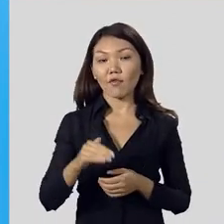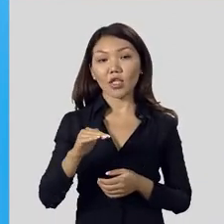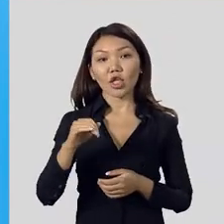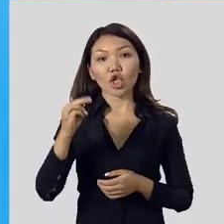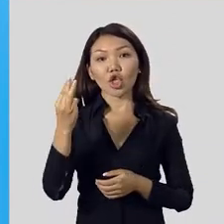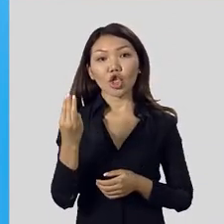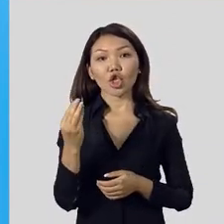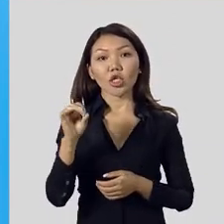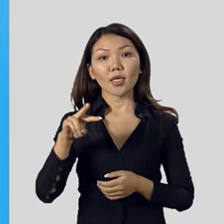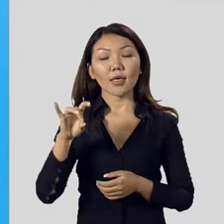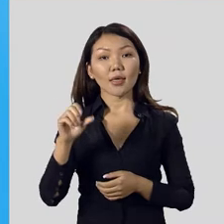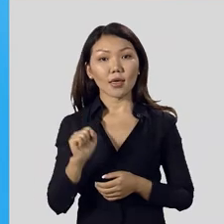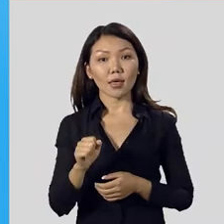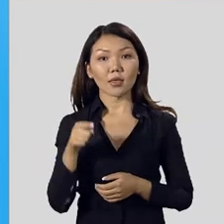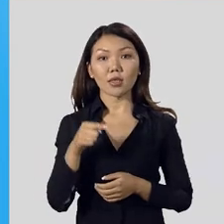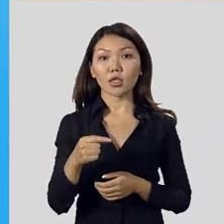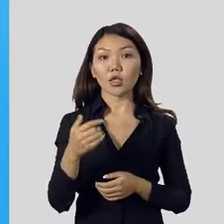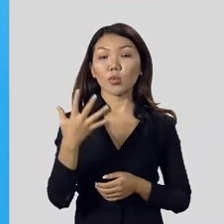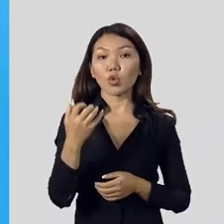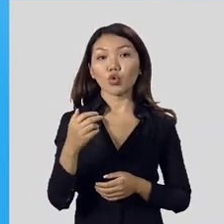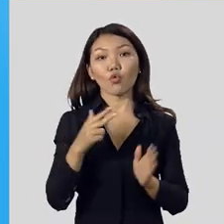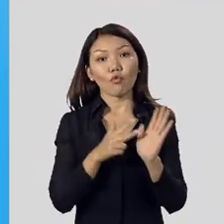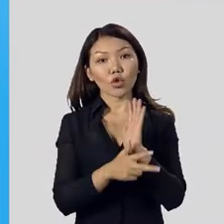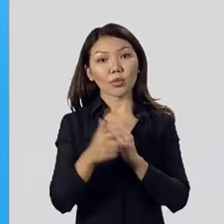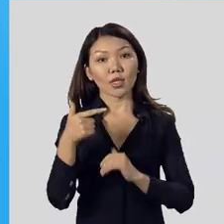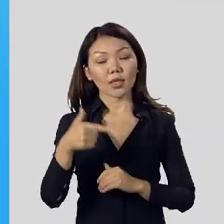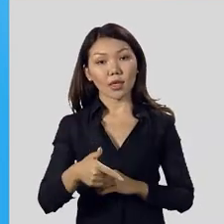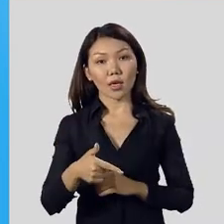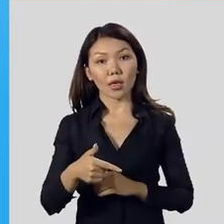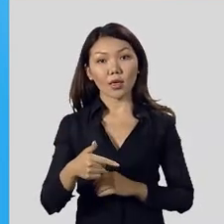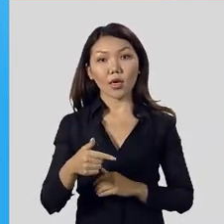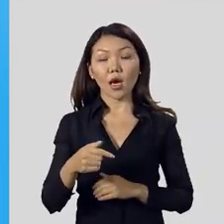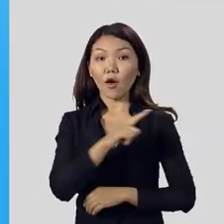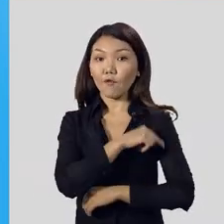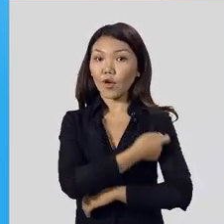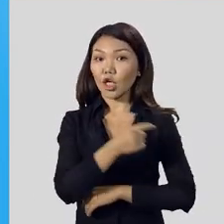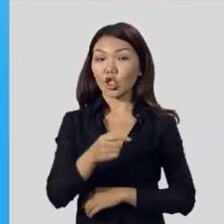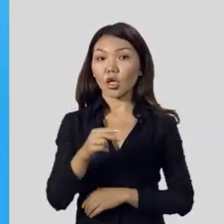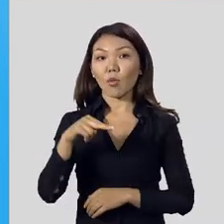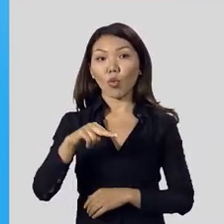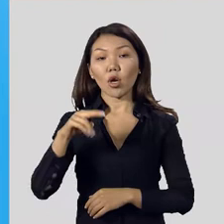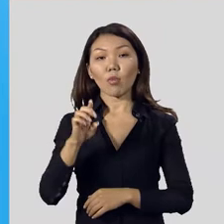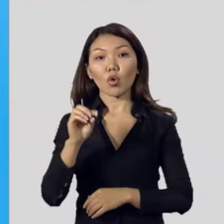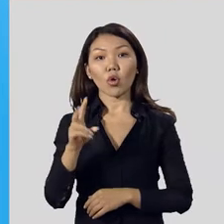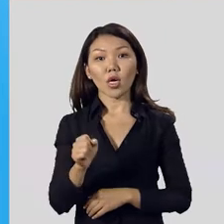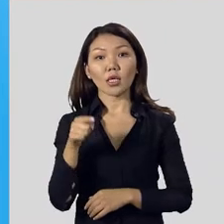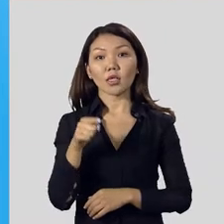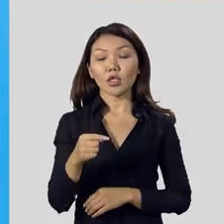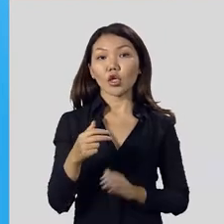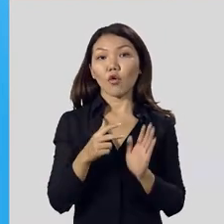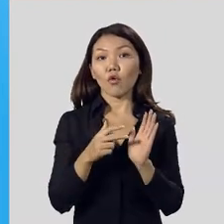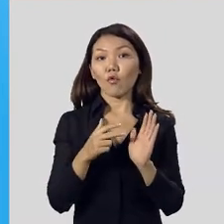Шиллера – 1580 грамм, врача Поля Брока – 1484